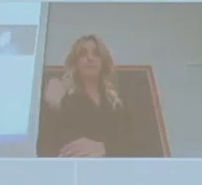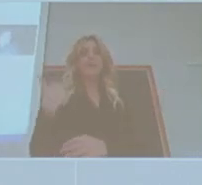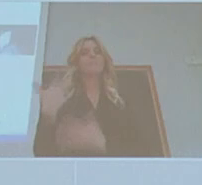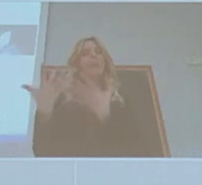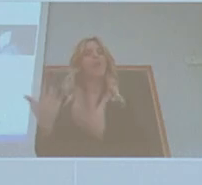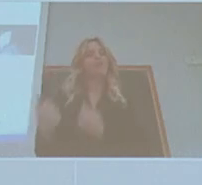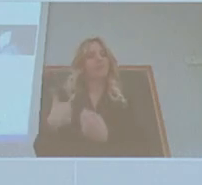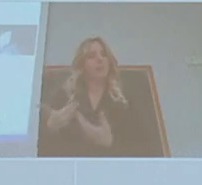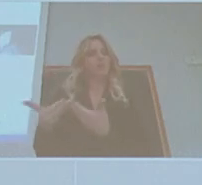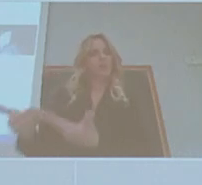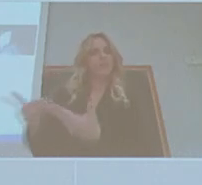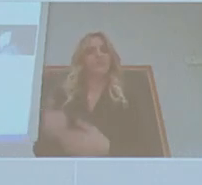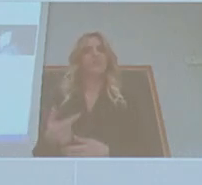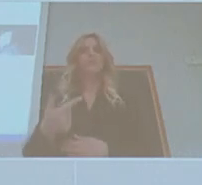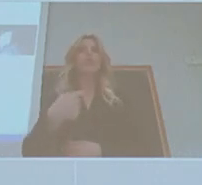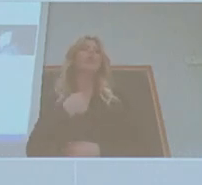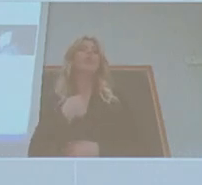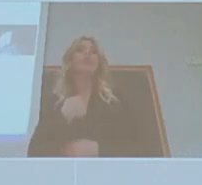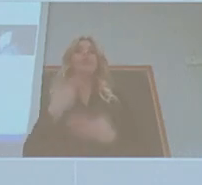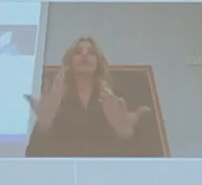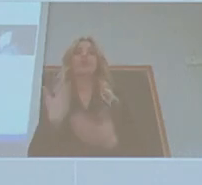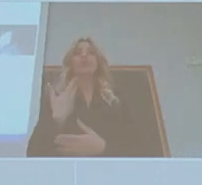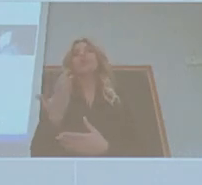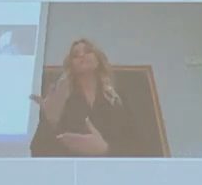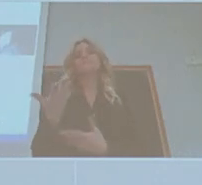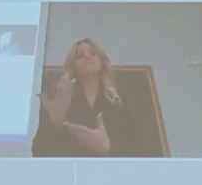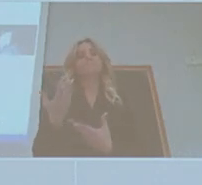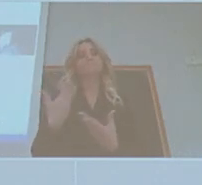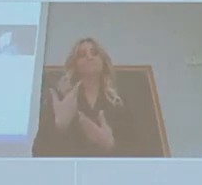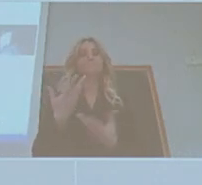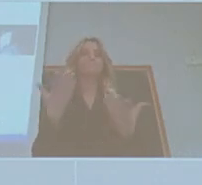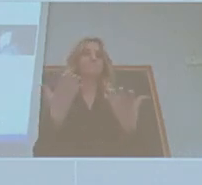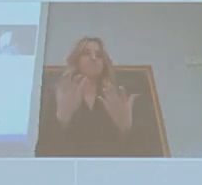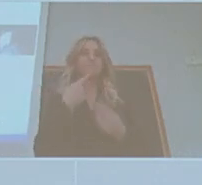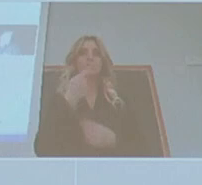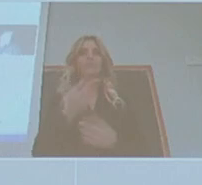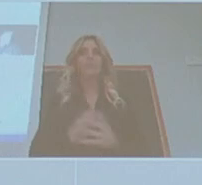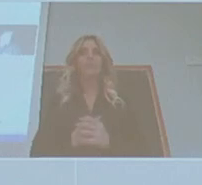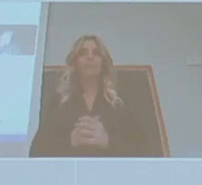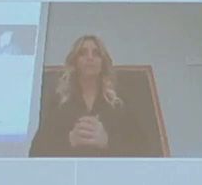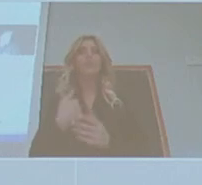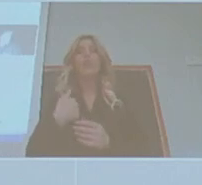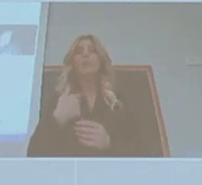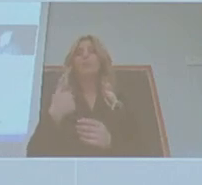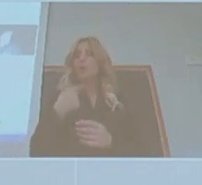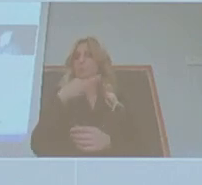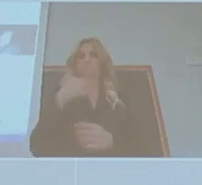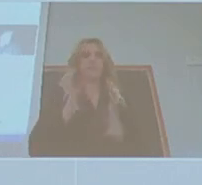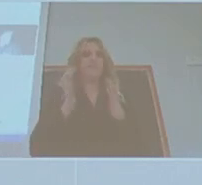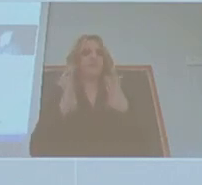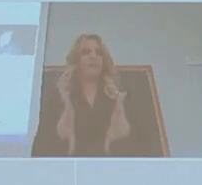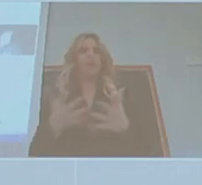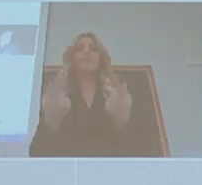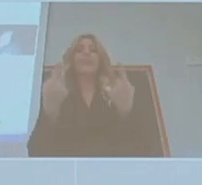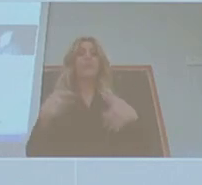l'invito nella moderazione. Io ovviamente sono noto per dare spesso i numeri e ovviamente non mi sottraggo a questo obbligo. La fiera